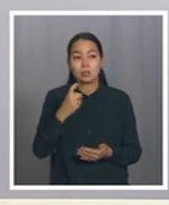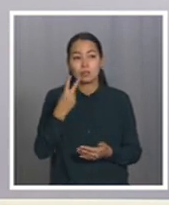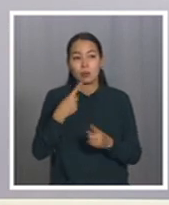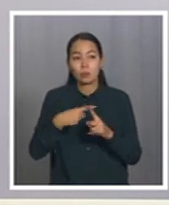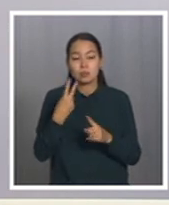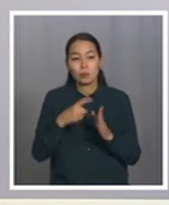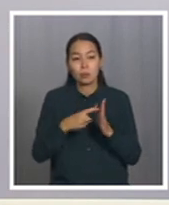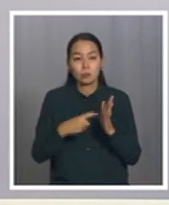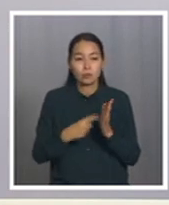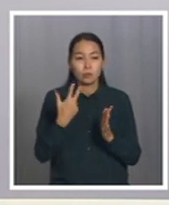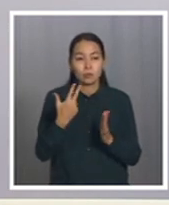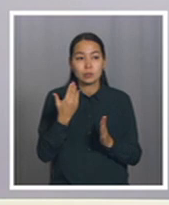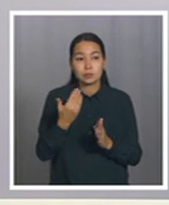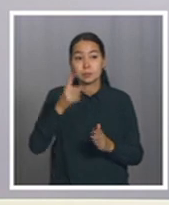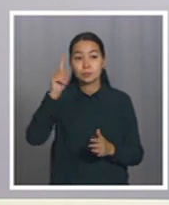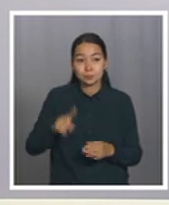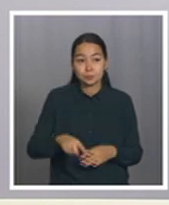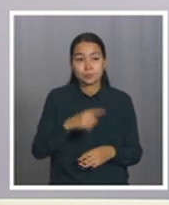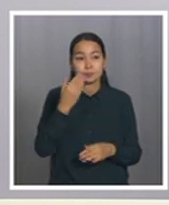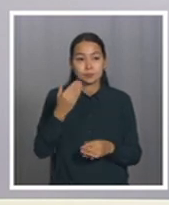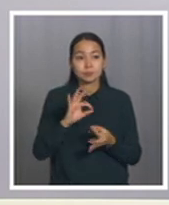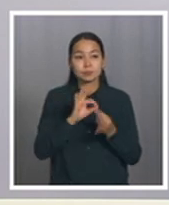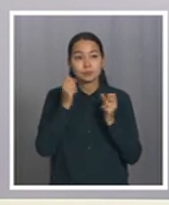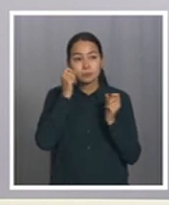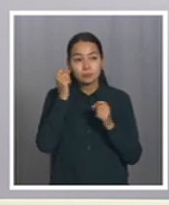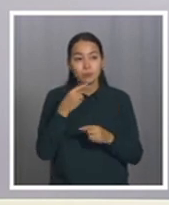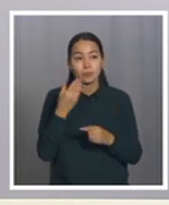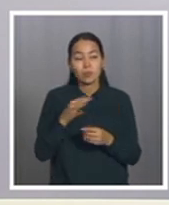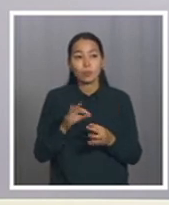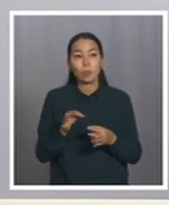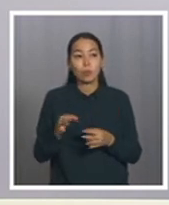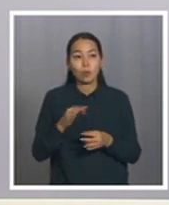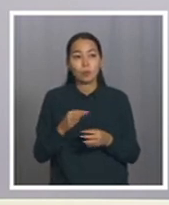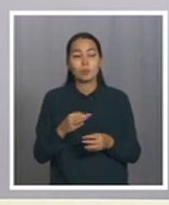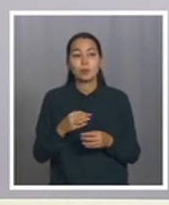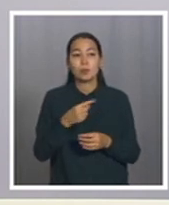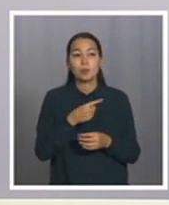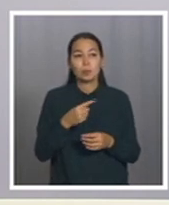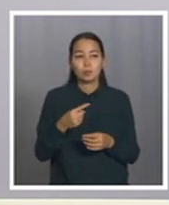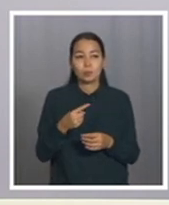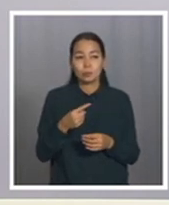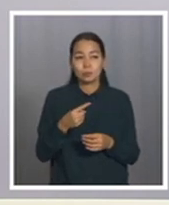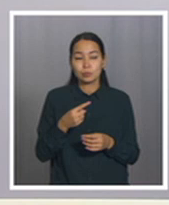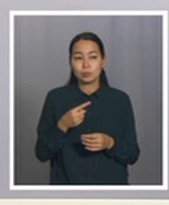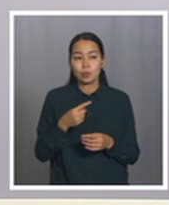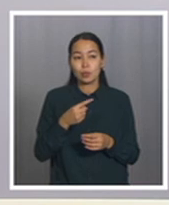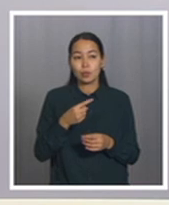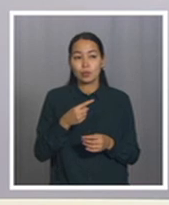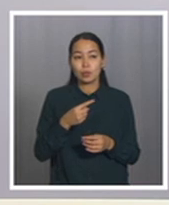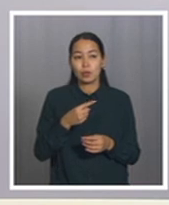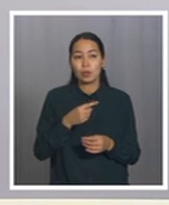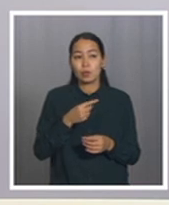графигі. Бұл жерде анықталу болса бізде минус x-тіктен плюс x-тікке дейін беріліп тұр. Біз яғни графиктің қазір сол